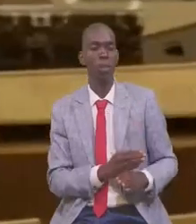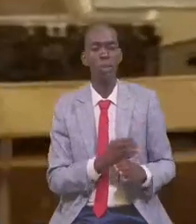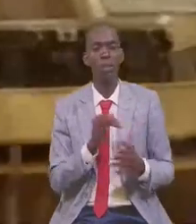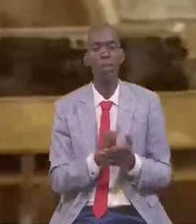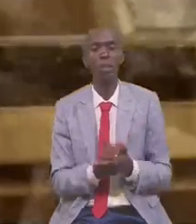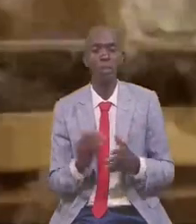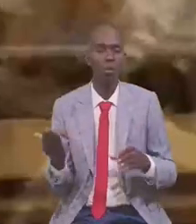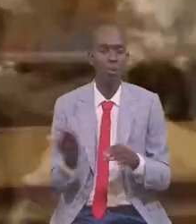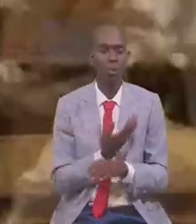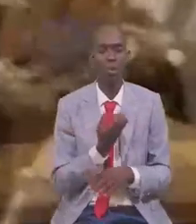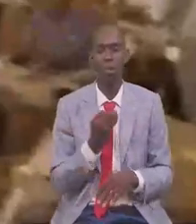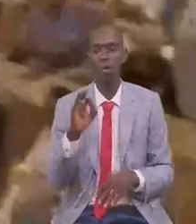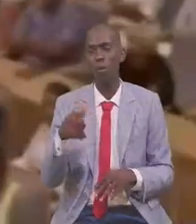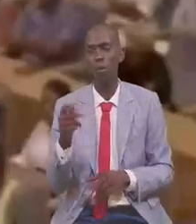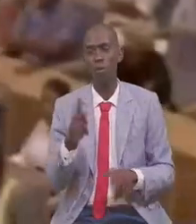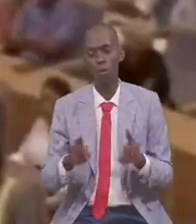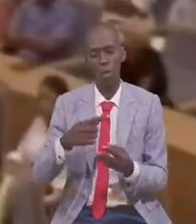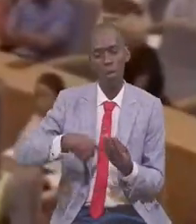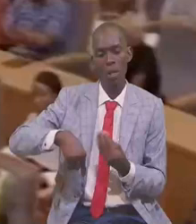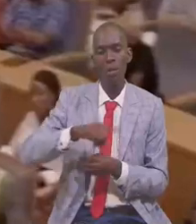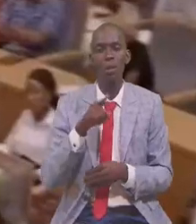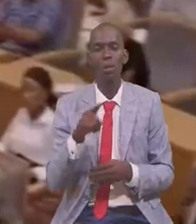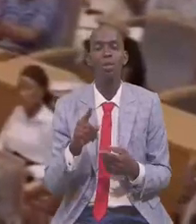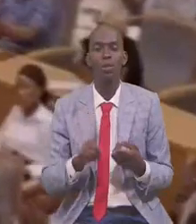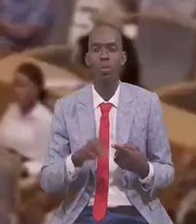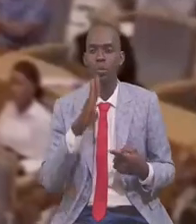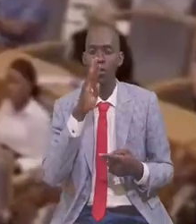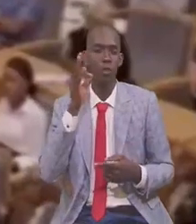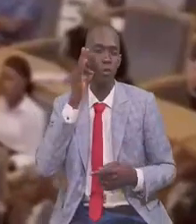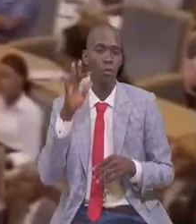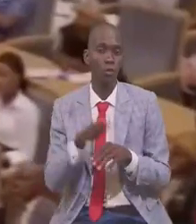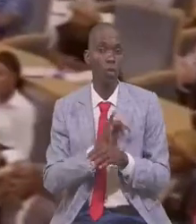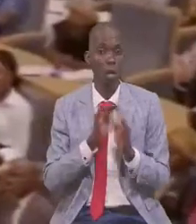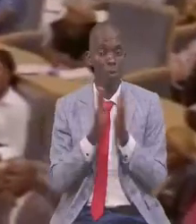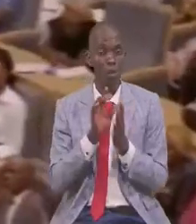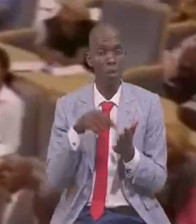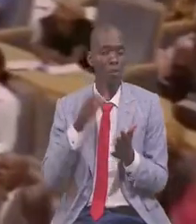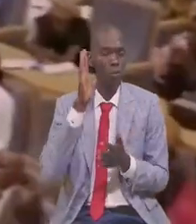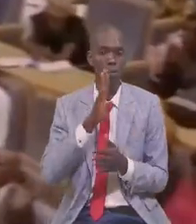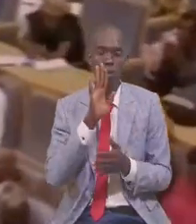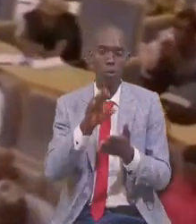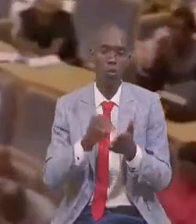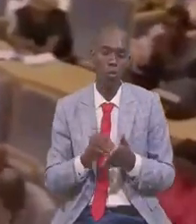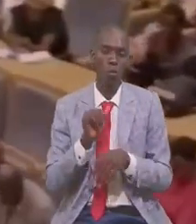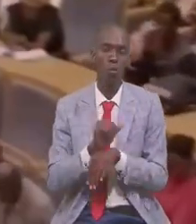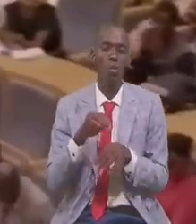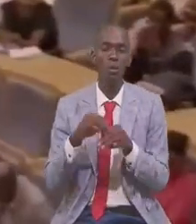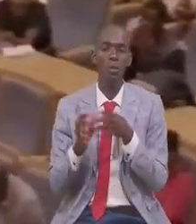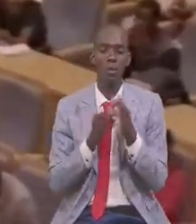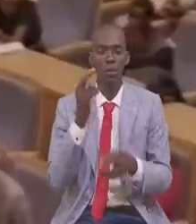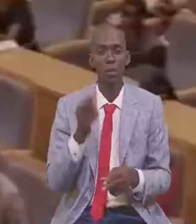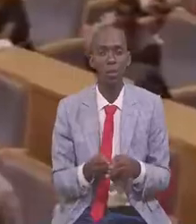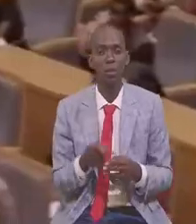séparent les autres des enrôlements fructueux. Je prie que cela soit ton jour. Et le passé